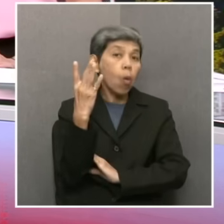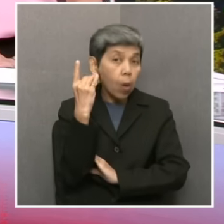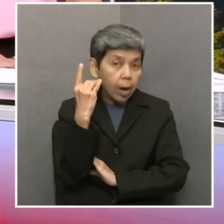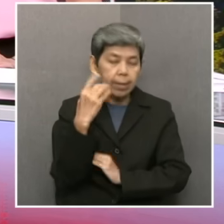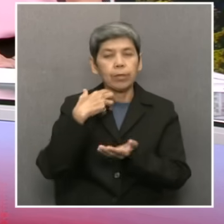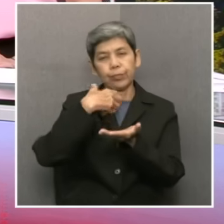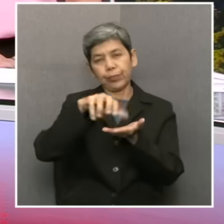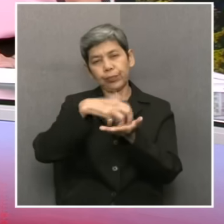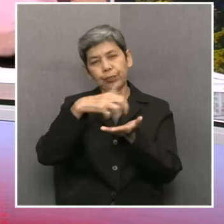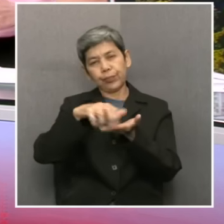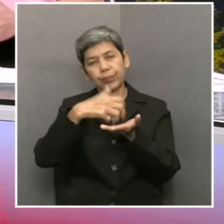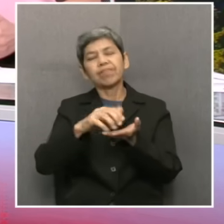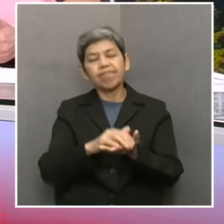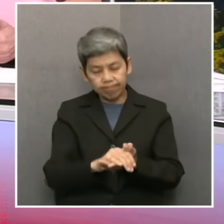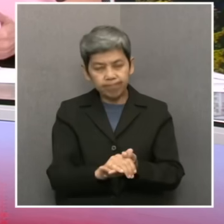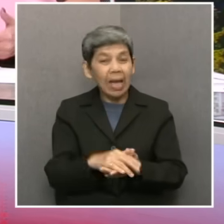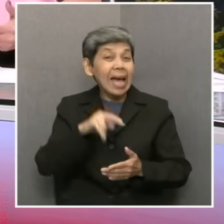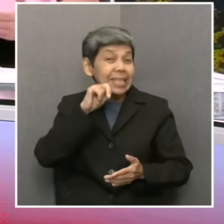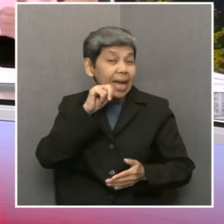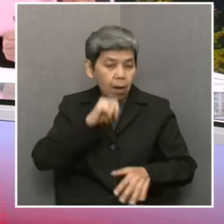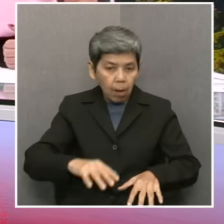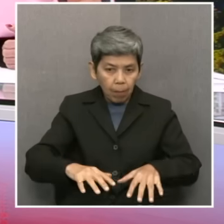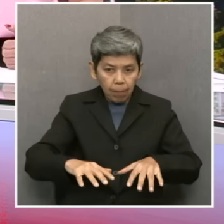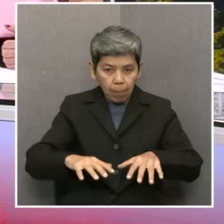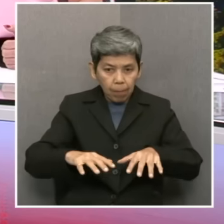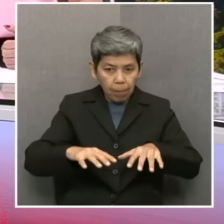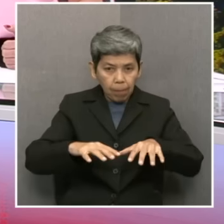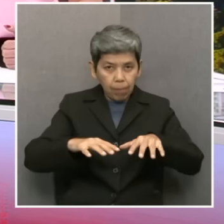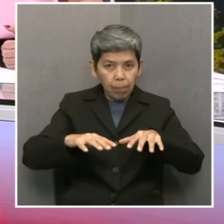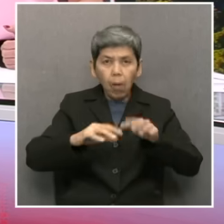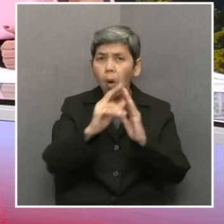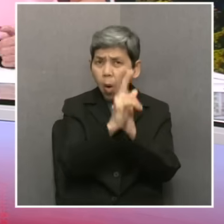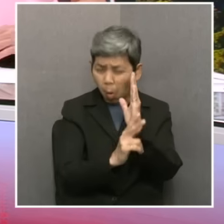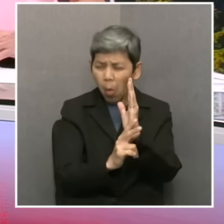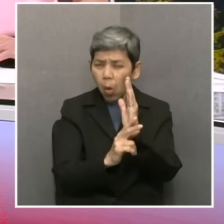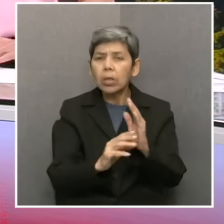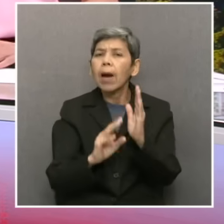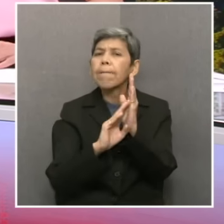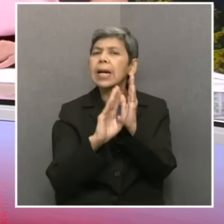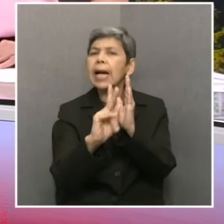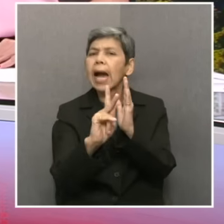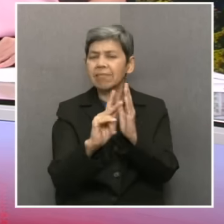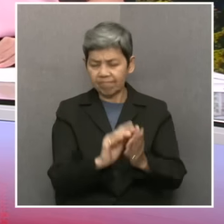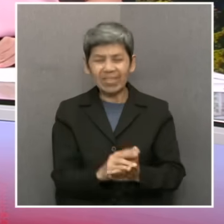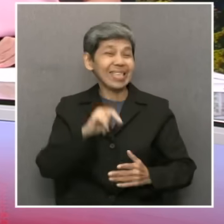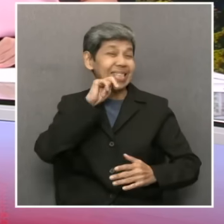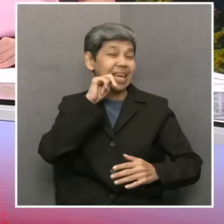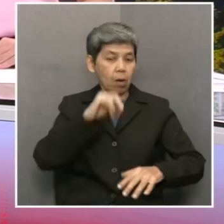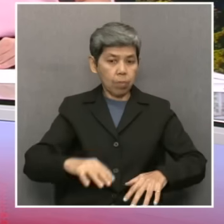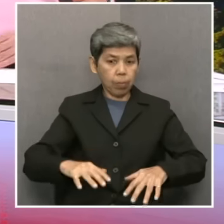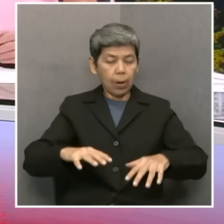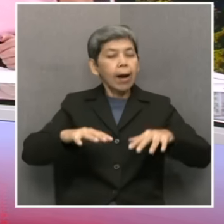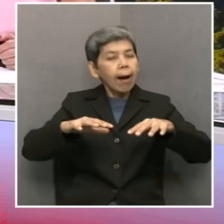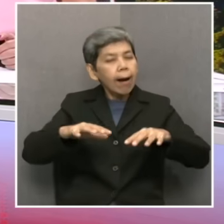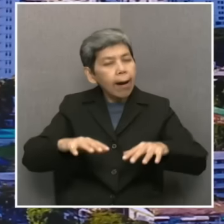รายงานว่าเป็นช่วงเวลาที่ระดับน้ำสูงสุดในรอบ 5ปีเลยนะคะสำหรับที่บึงกาตอนนี้ค่ะระดับน้ำถือว่าเริ่มลด